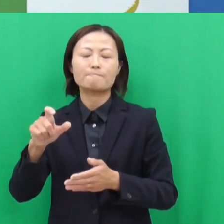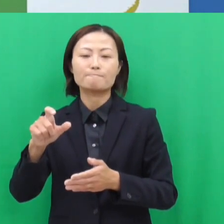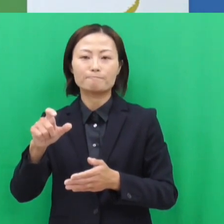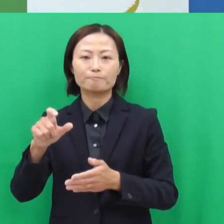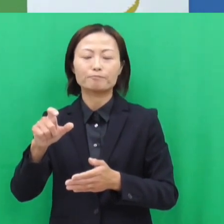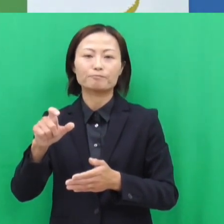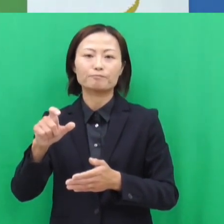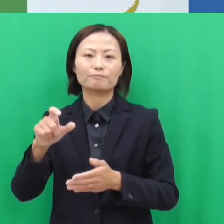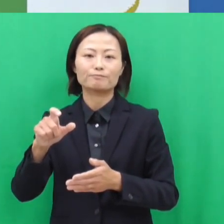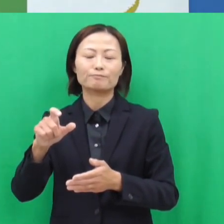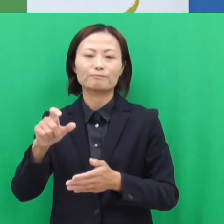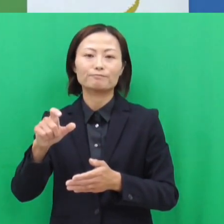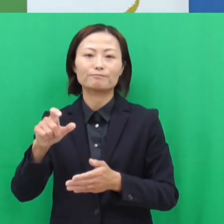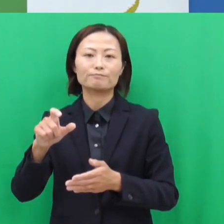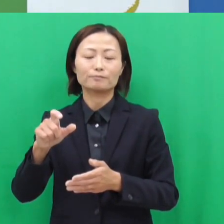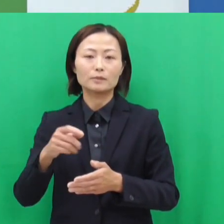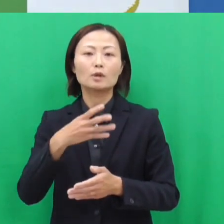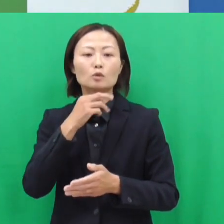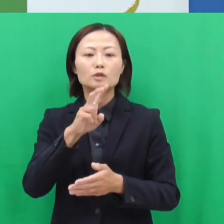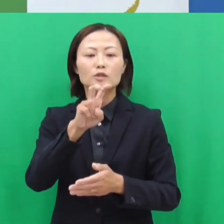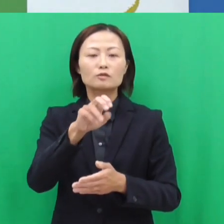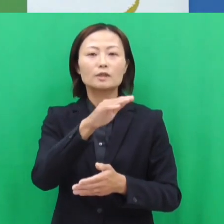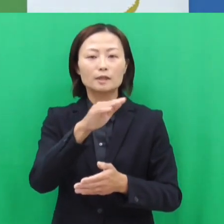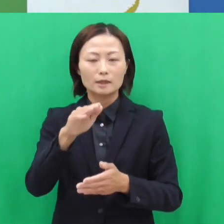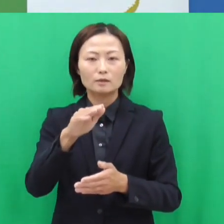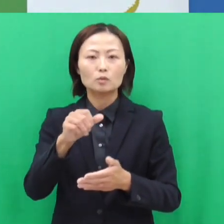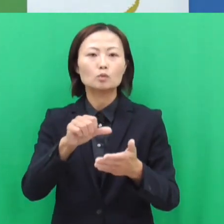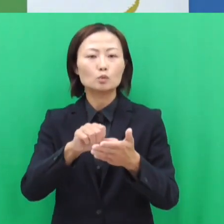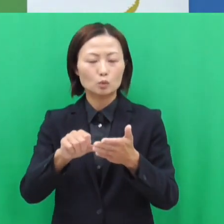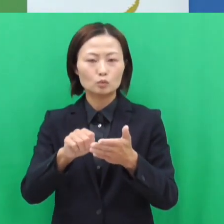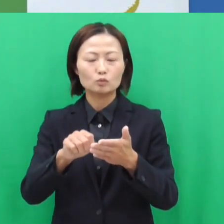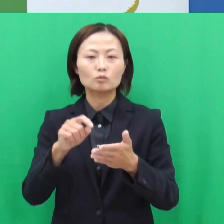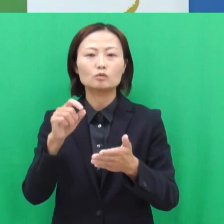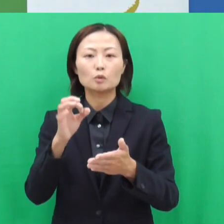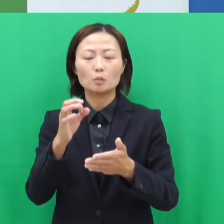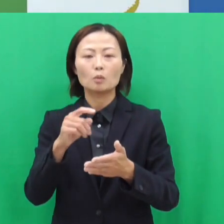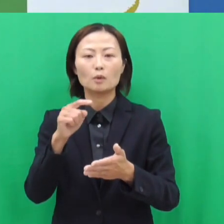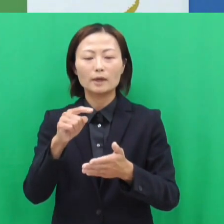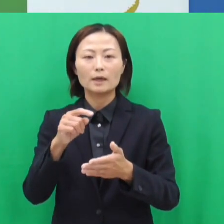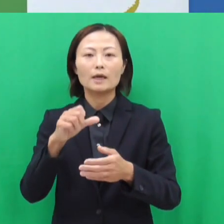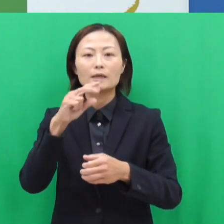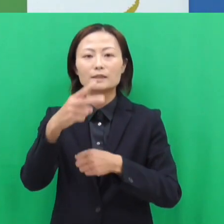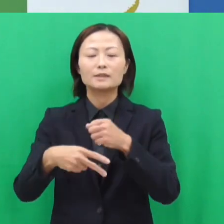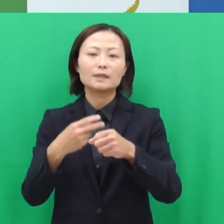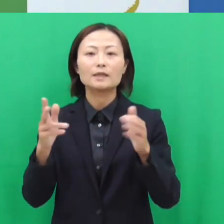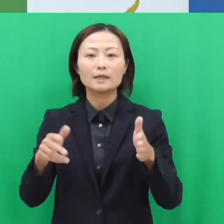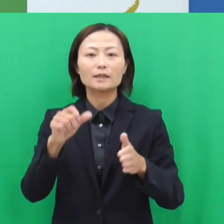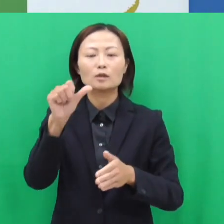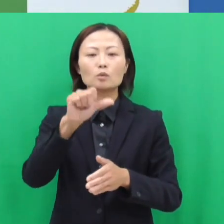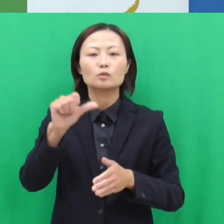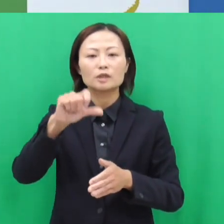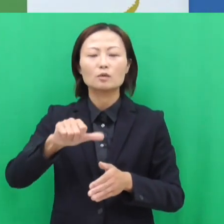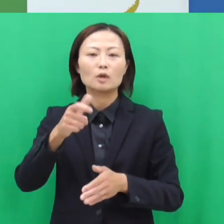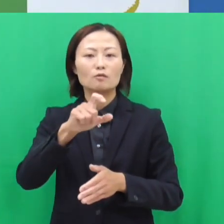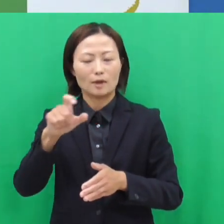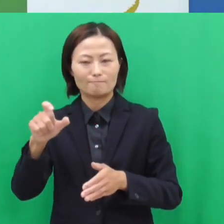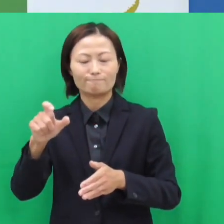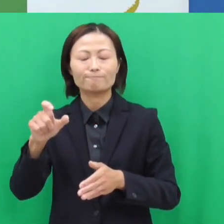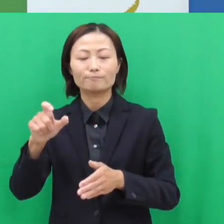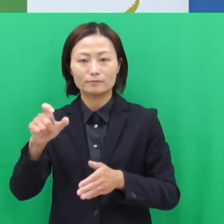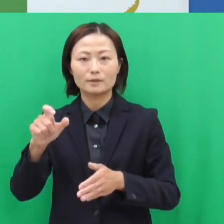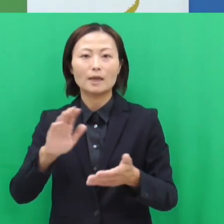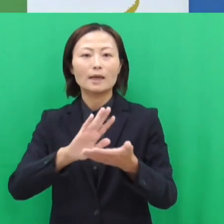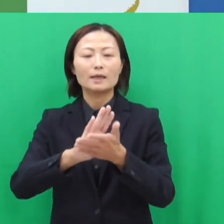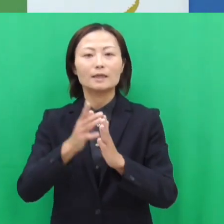ですですねで20歳代の方は5500円で2年間有効です県内で健康が希望される方は是非